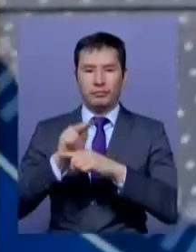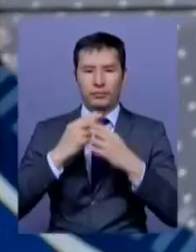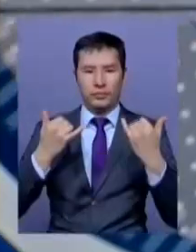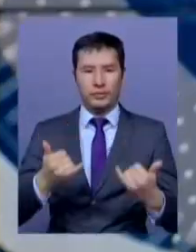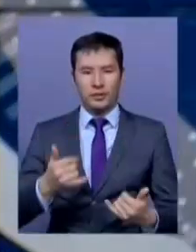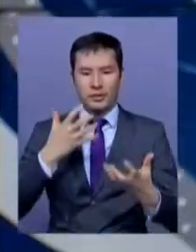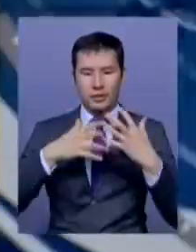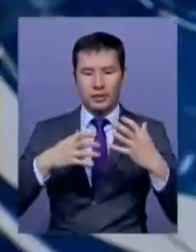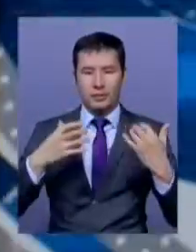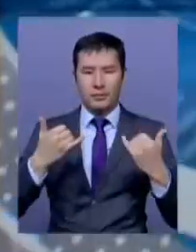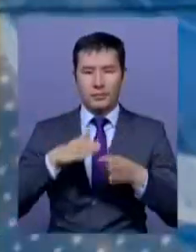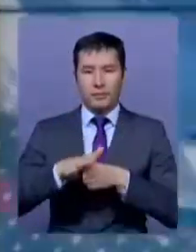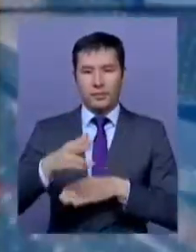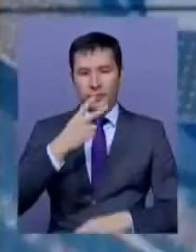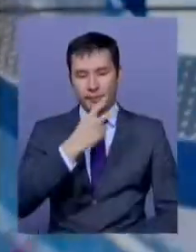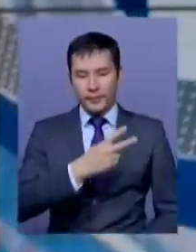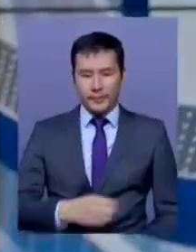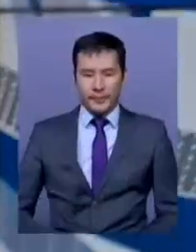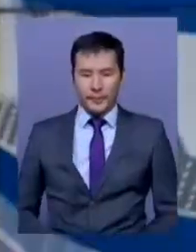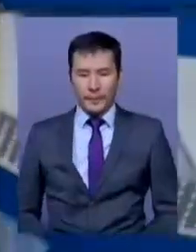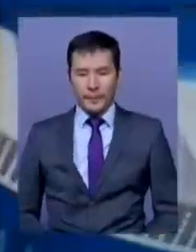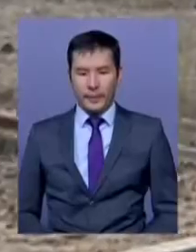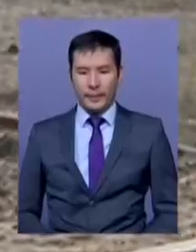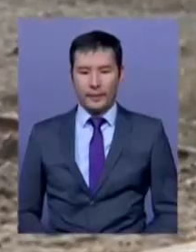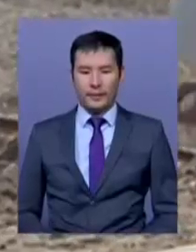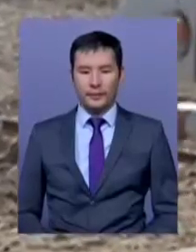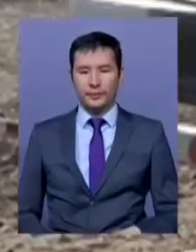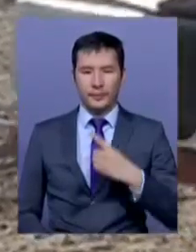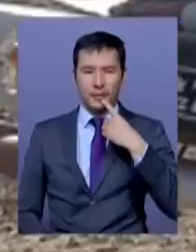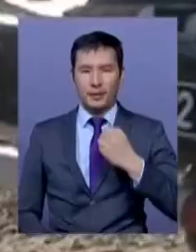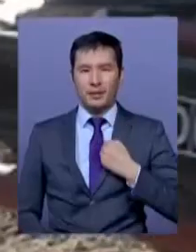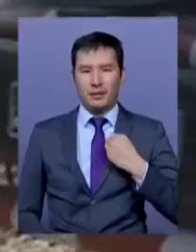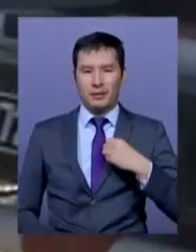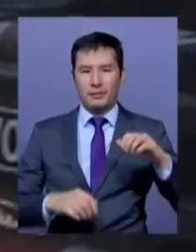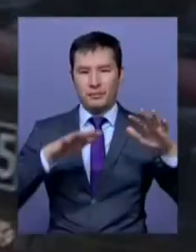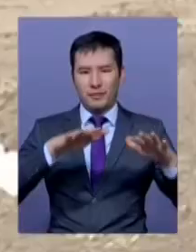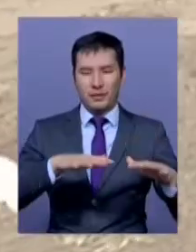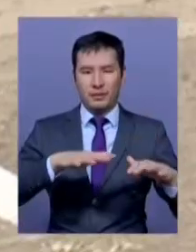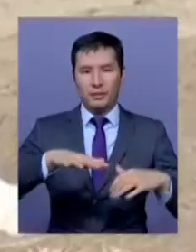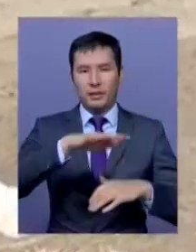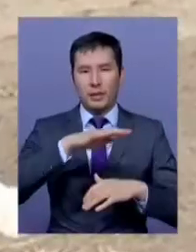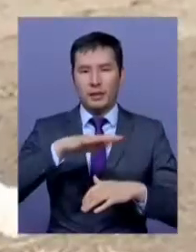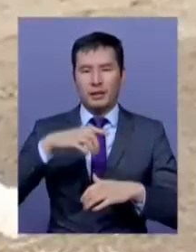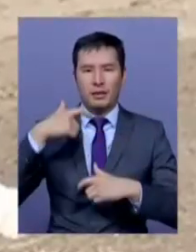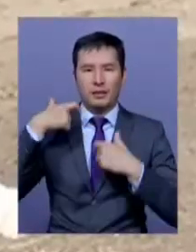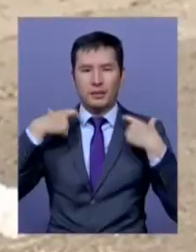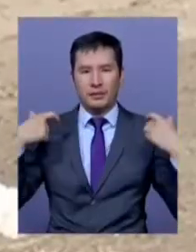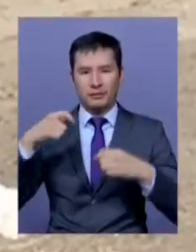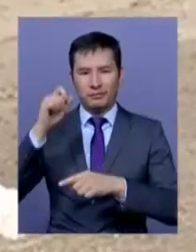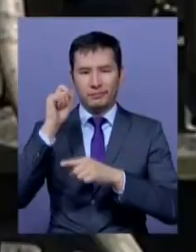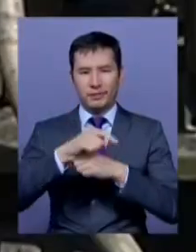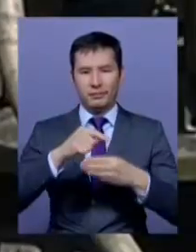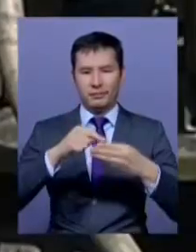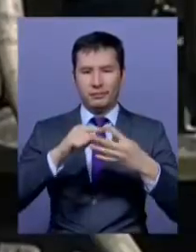пысықтайды. Толығырақ келесі бейне материалда. Әскери бөлімдердің қойылған тапсырмаларды орындау қабілеттілігін анықтауға